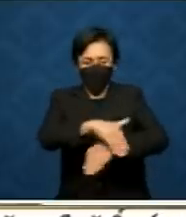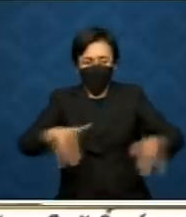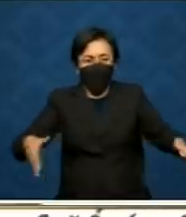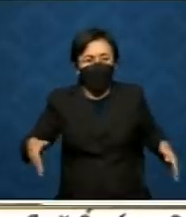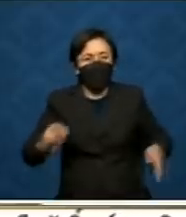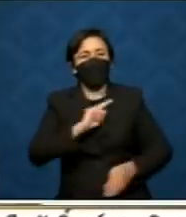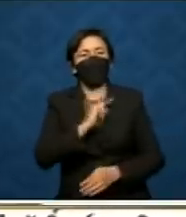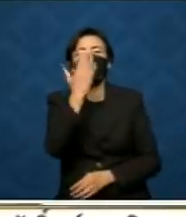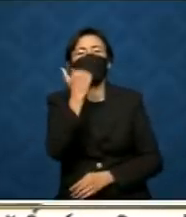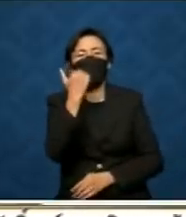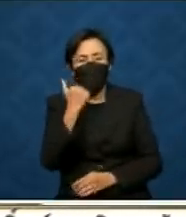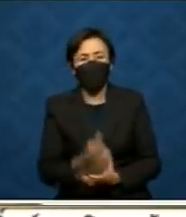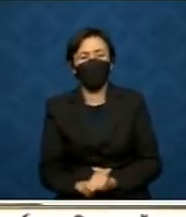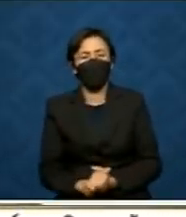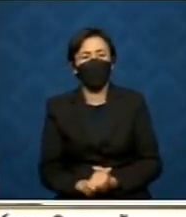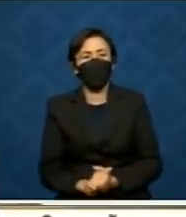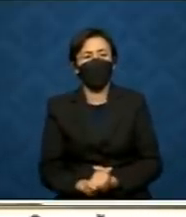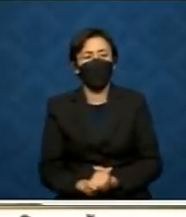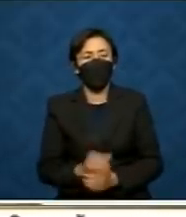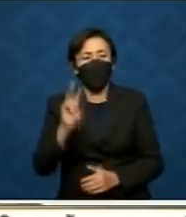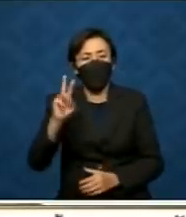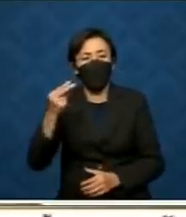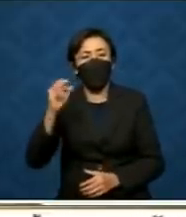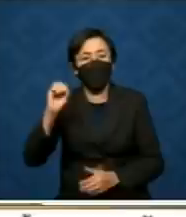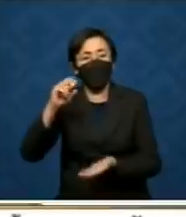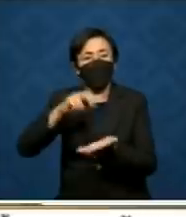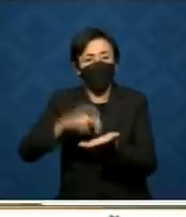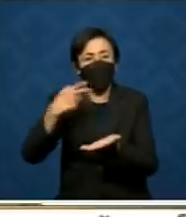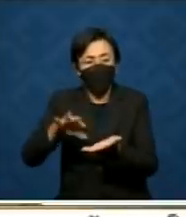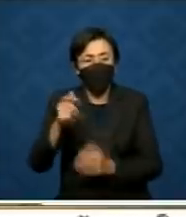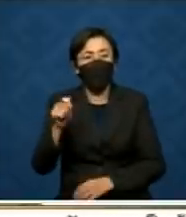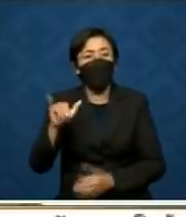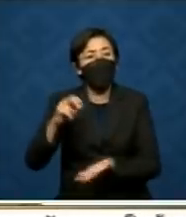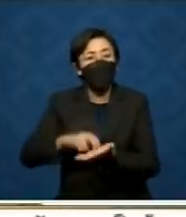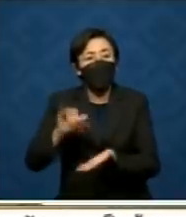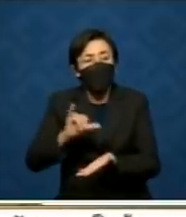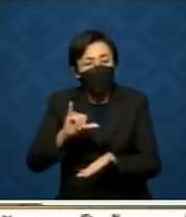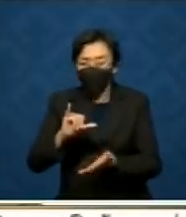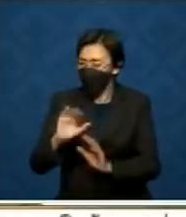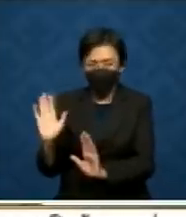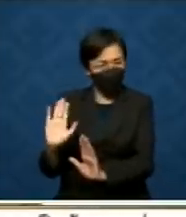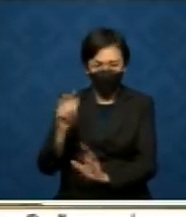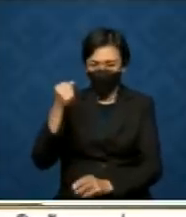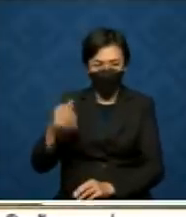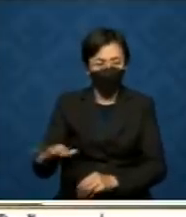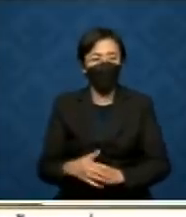ผมไม่เข้าใจเลยว่าผ่าน w h oมาแล้วแต่ยังไม่ผ่านอยใช้ไม่ได้